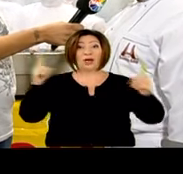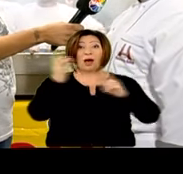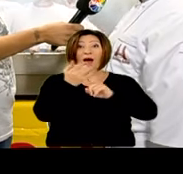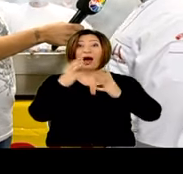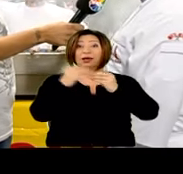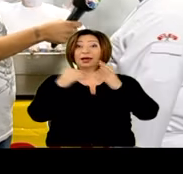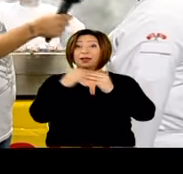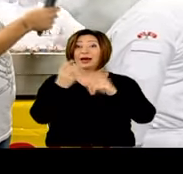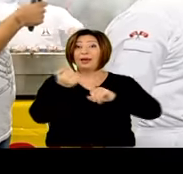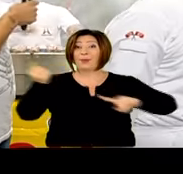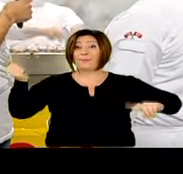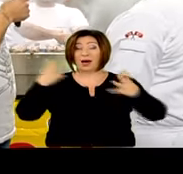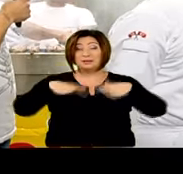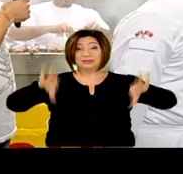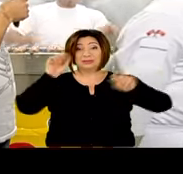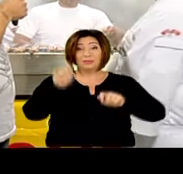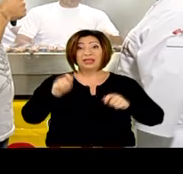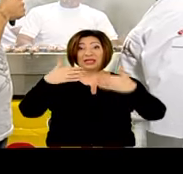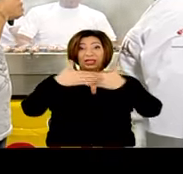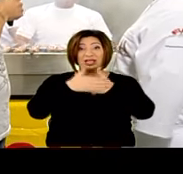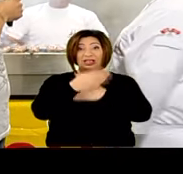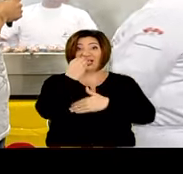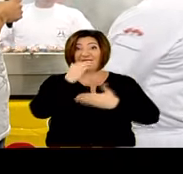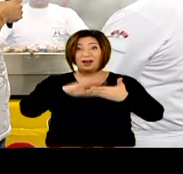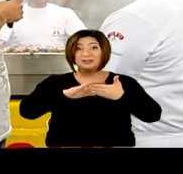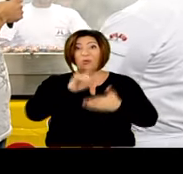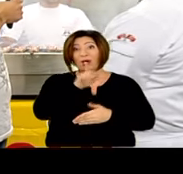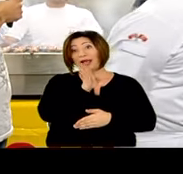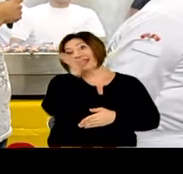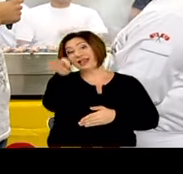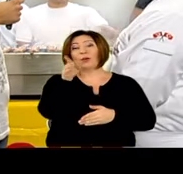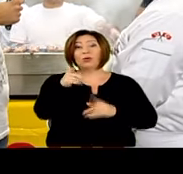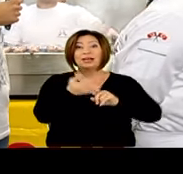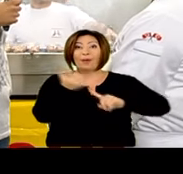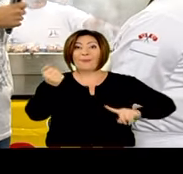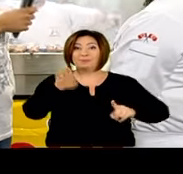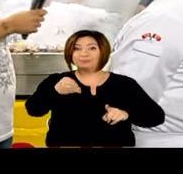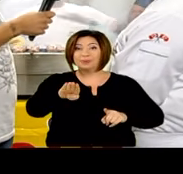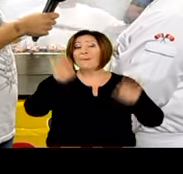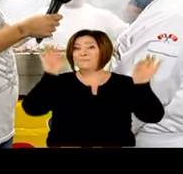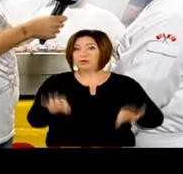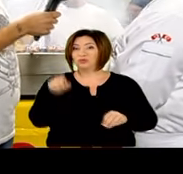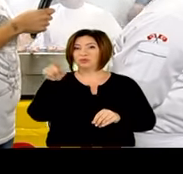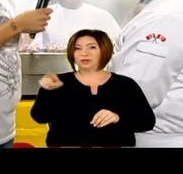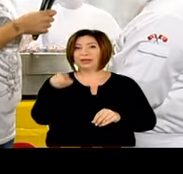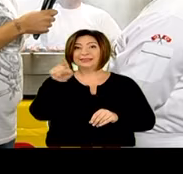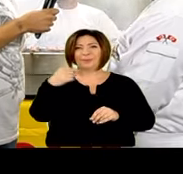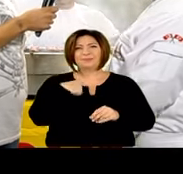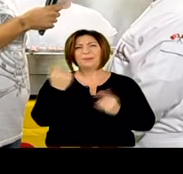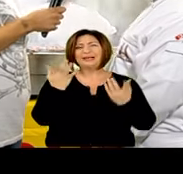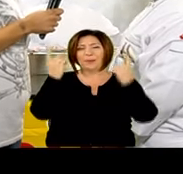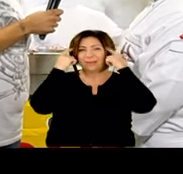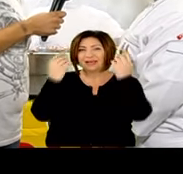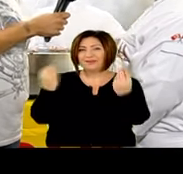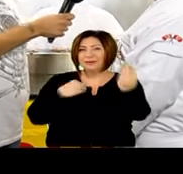hazırlamakta. Şimdi gece yiyen adam arkadaşım da oraya gitti. Bu kebabı pişirmeye başlayacak. Sen bize biraz daha bilgi